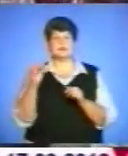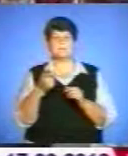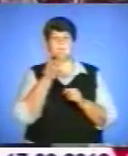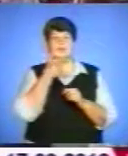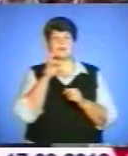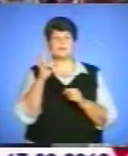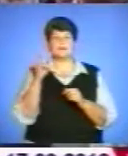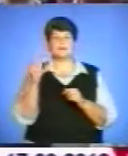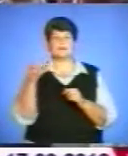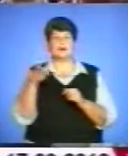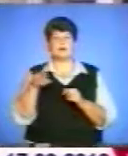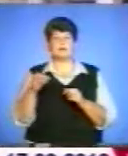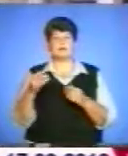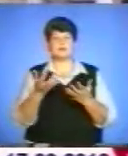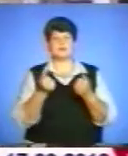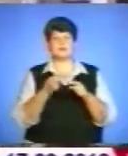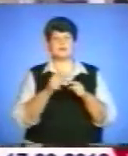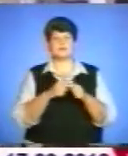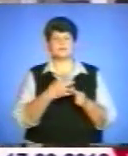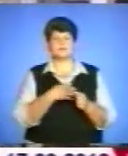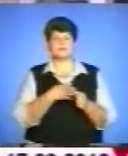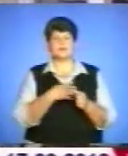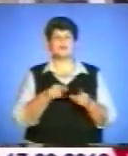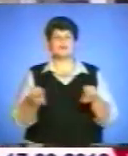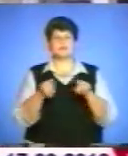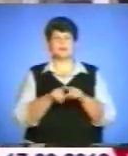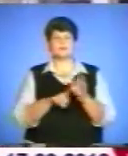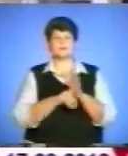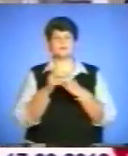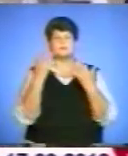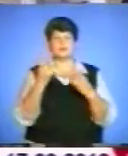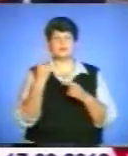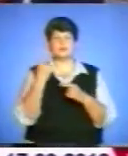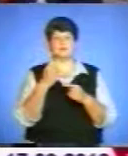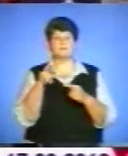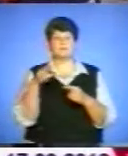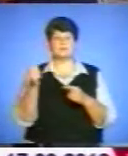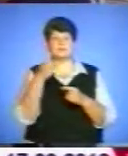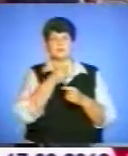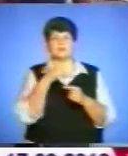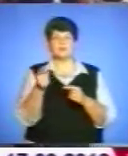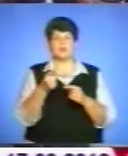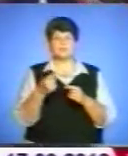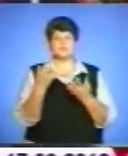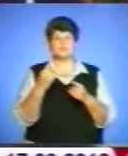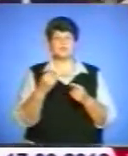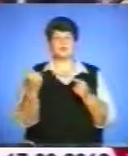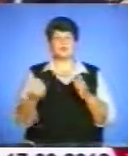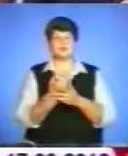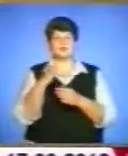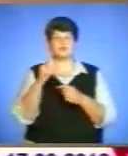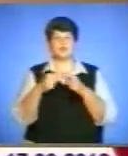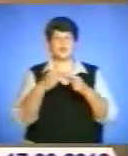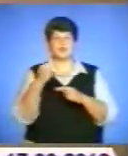Наталю, отримати таку відзнаку. Так розпочався ще один пластовий рік у Тернополі. А якщо бути точним, то нове століття, адже